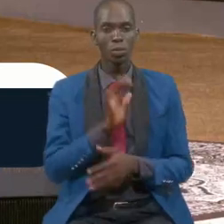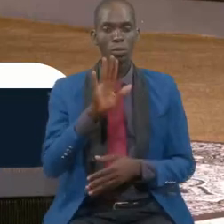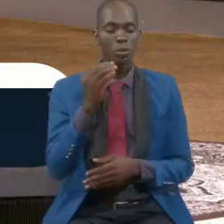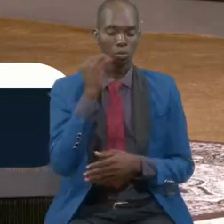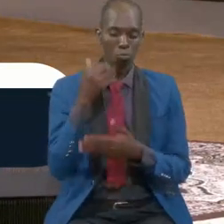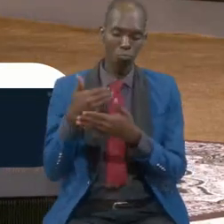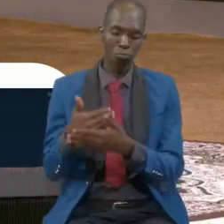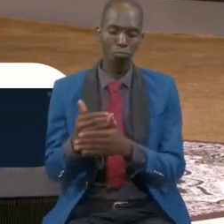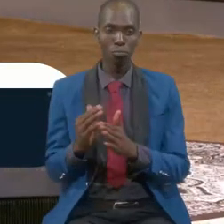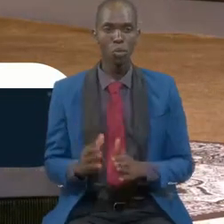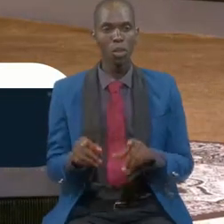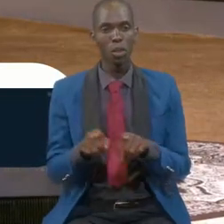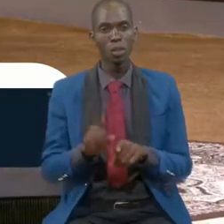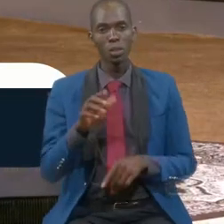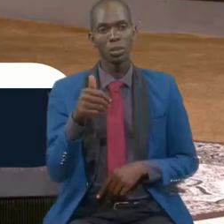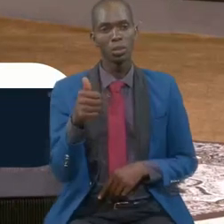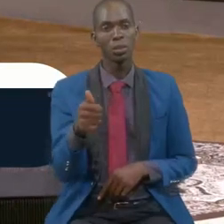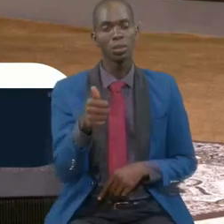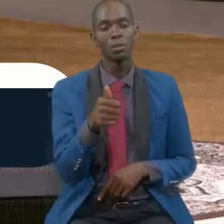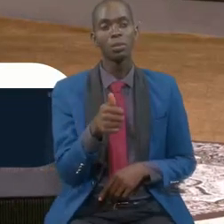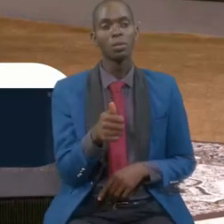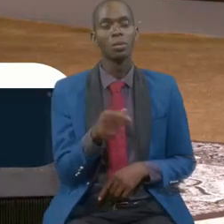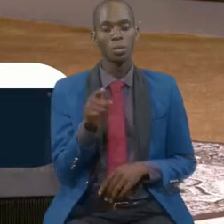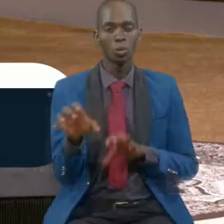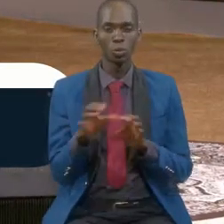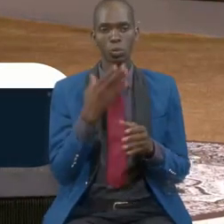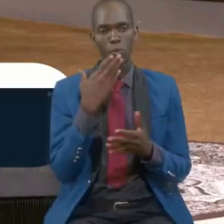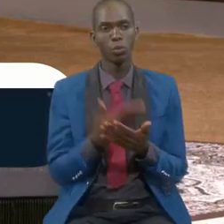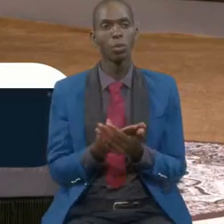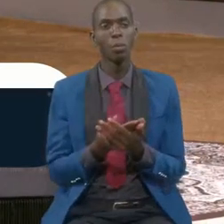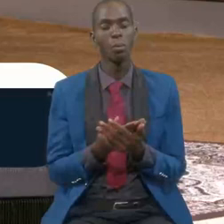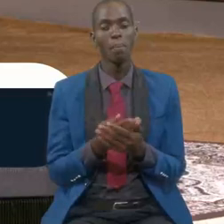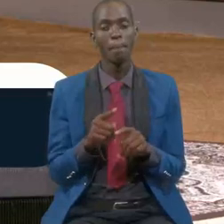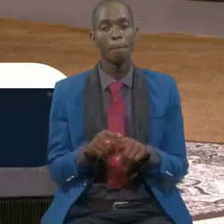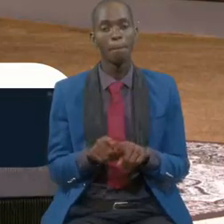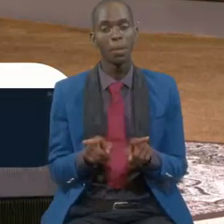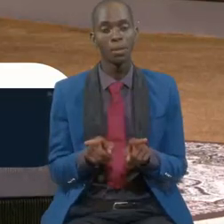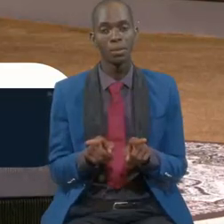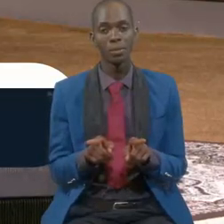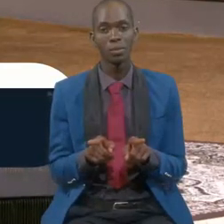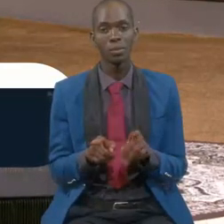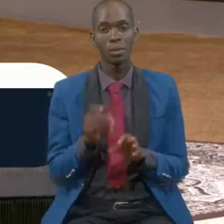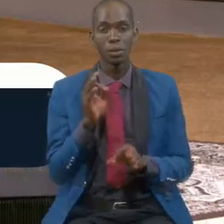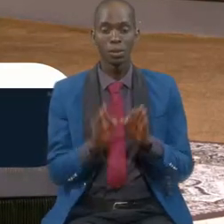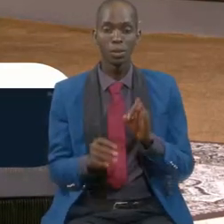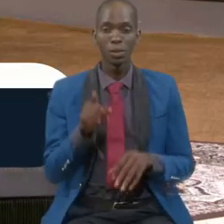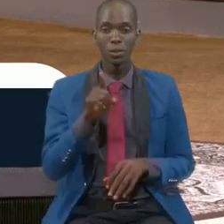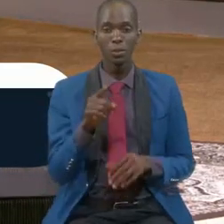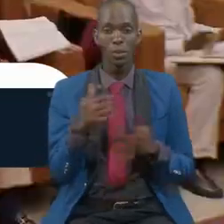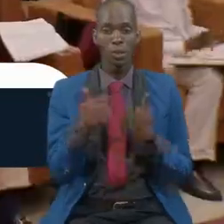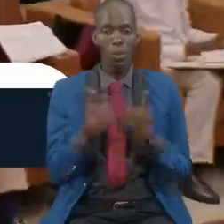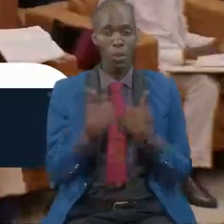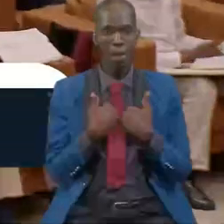tu aimeras ton prochain comme toi-même, vous faites bien. Mais si